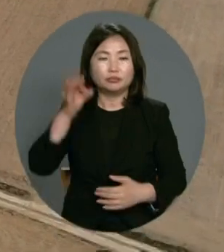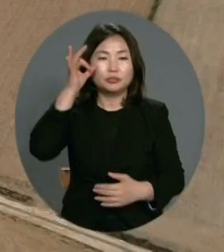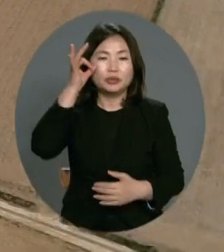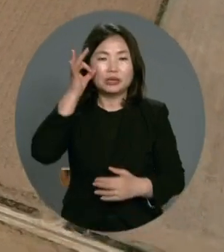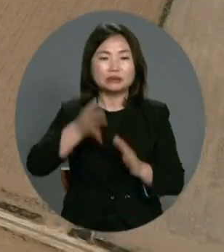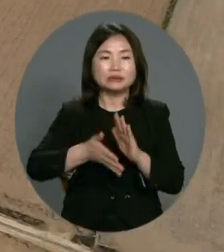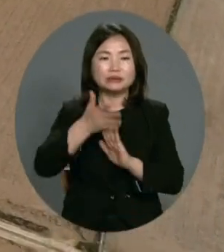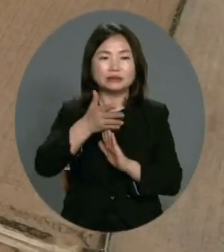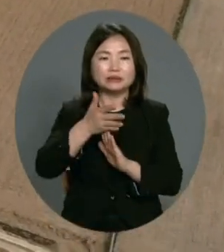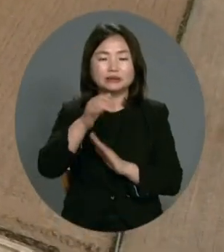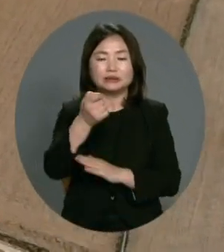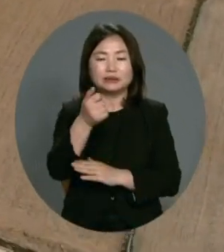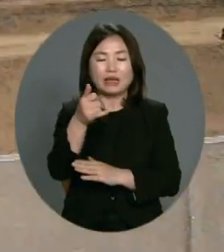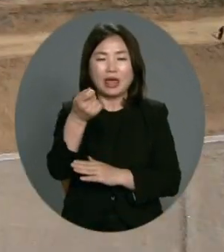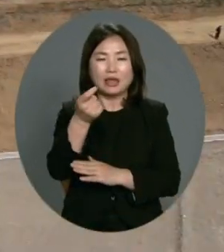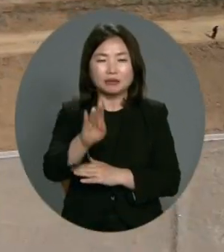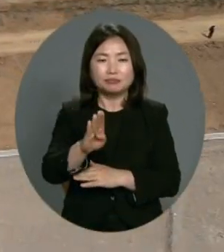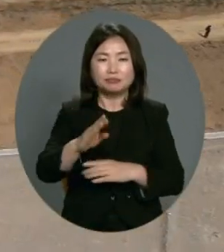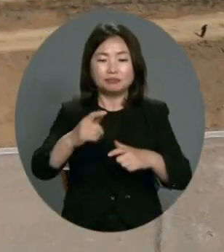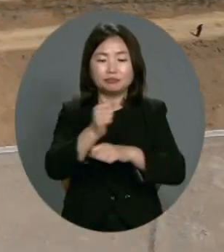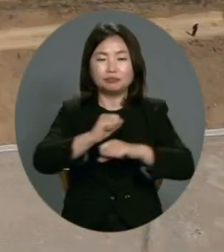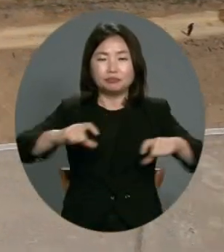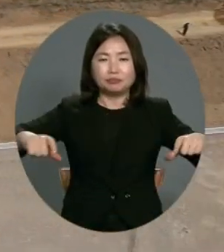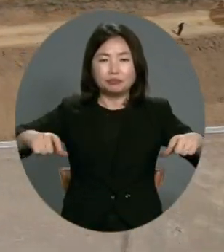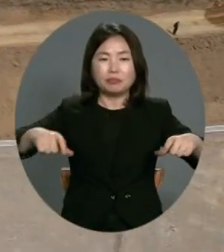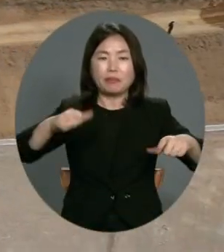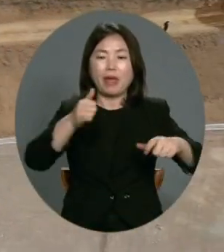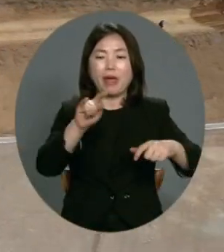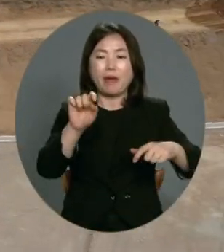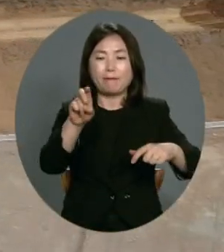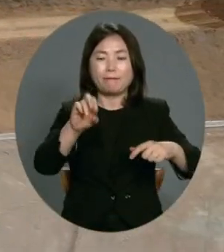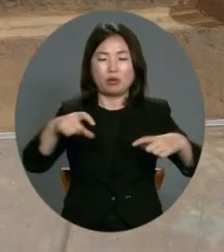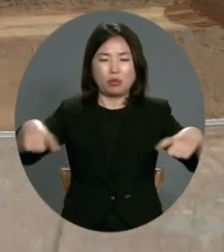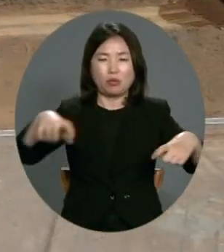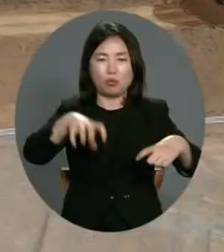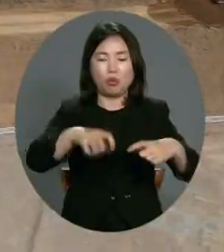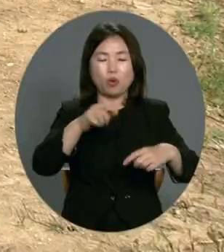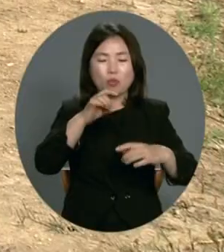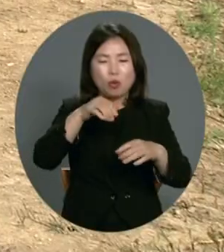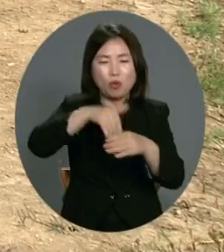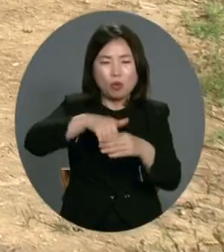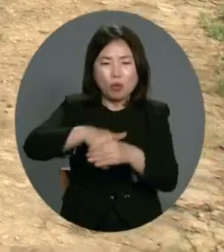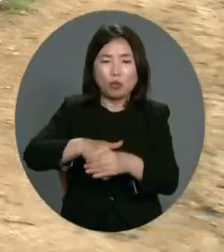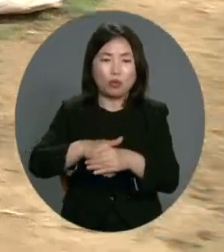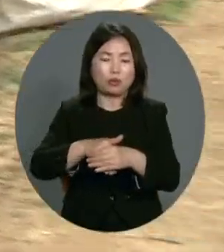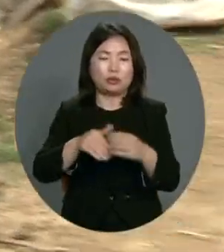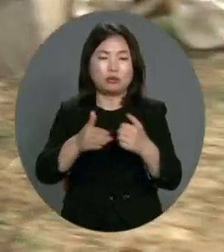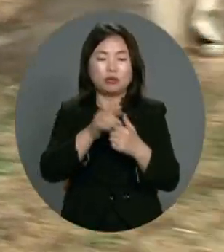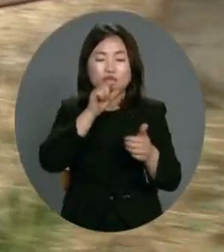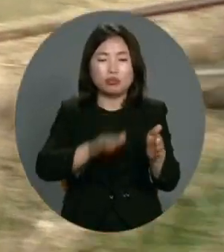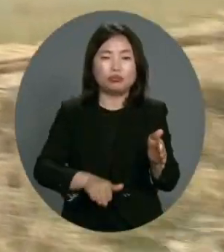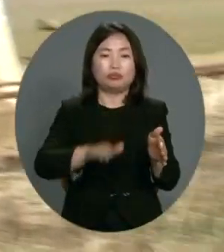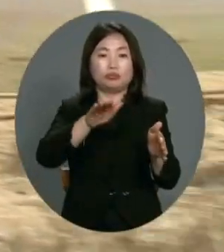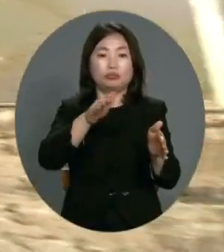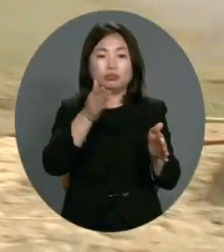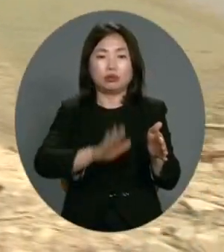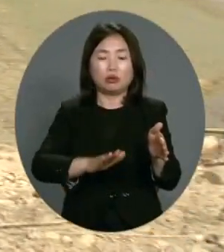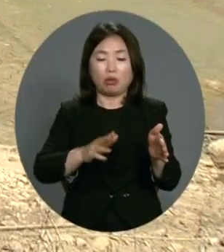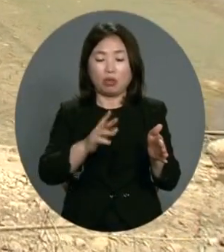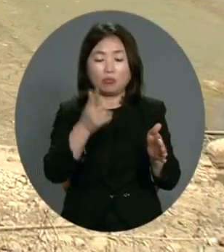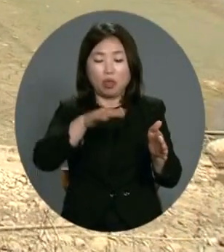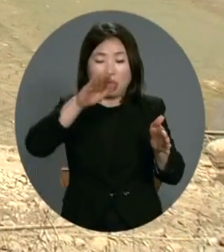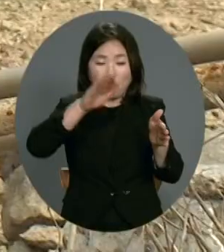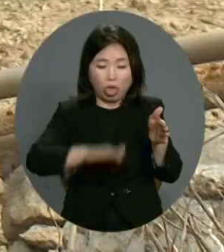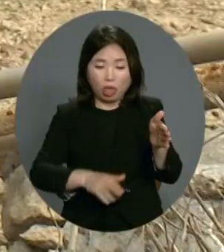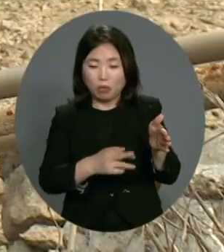포항시 흥해읍 덕장리 들판에 농업용수를내는 태평저수지 모내기를 앞둔 이맘때면 물이 가득해야 하지만 텅